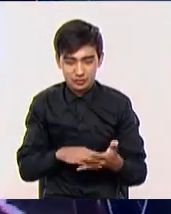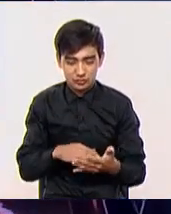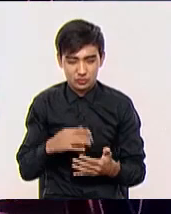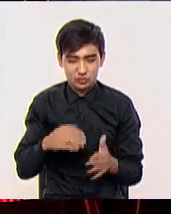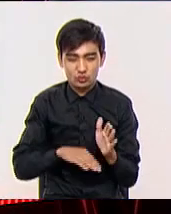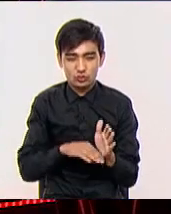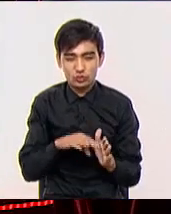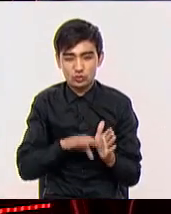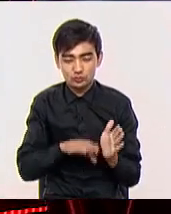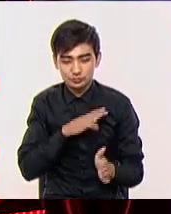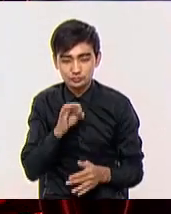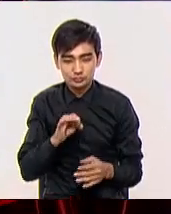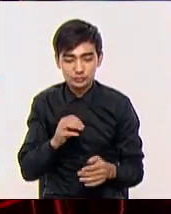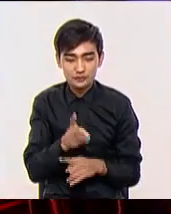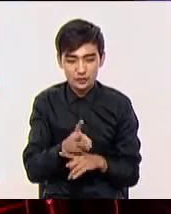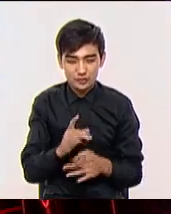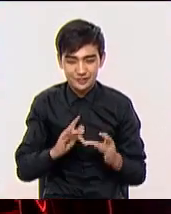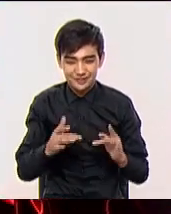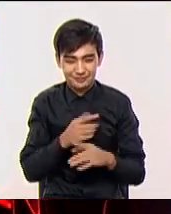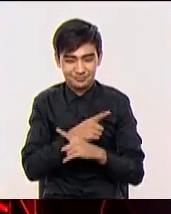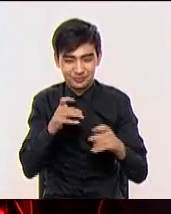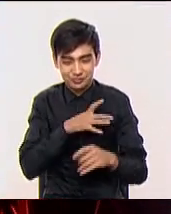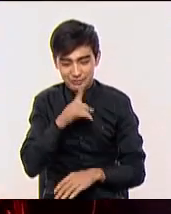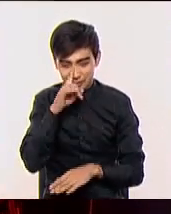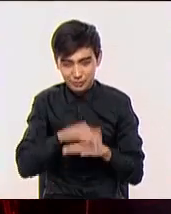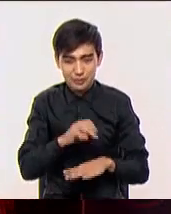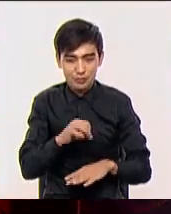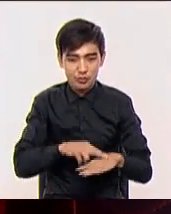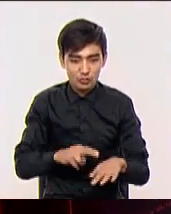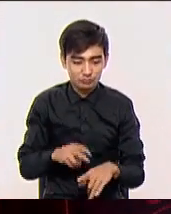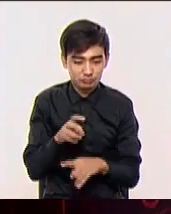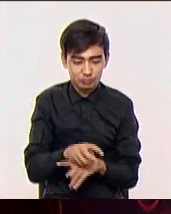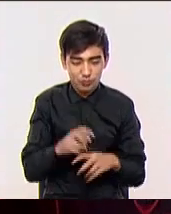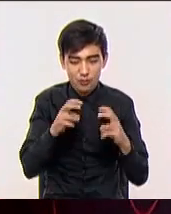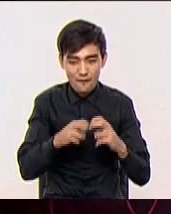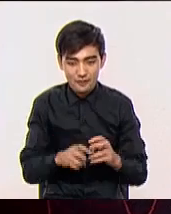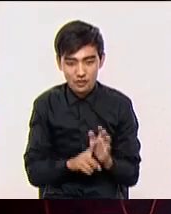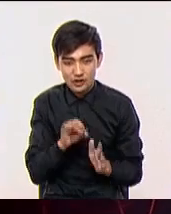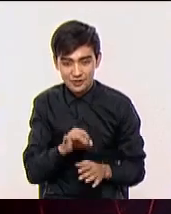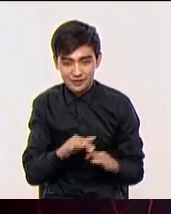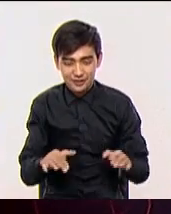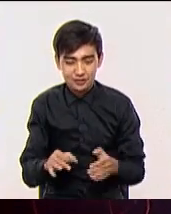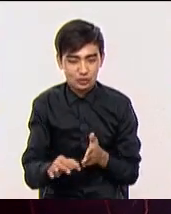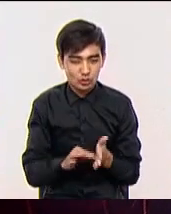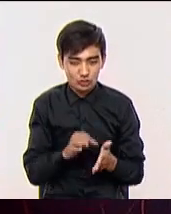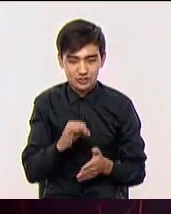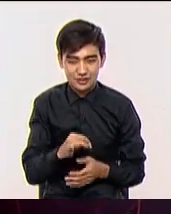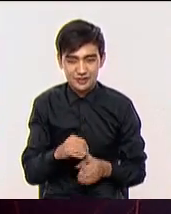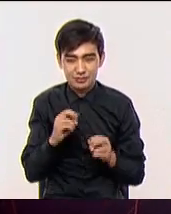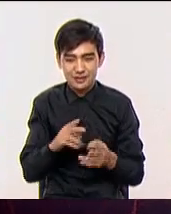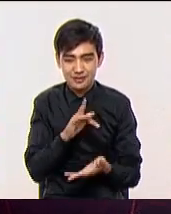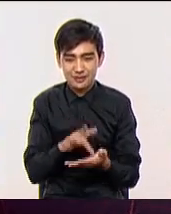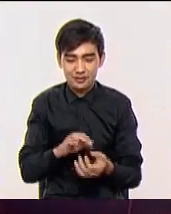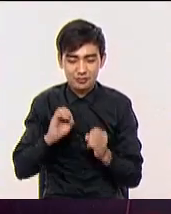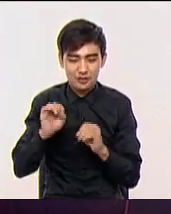Видео әлеуметтік желіге жарияланғаннан кейін ғана әкімдіктегілер мен полицейлер тексеруге кірісіп, балаларды жедел түрде бейімдеу орталығына